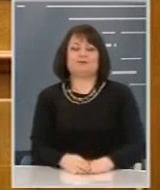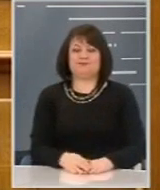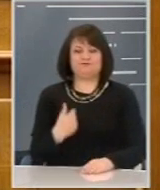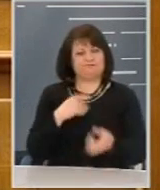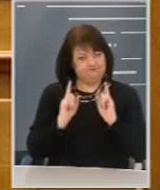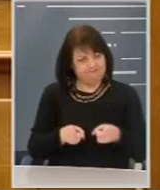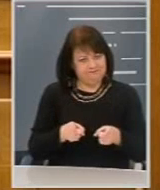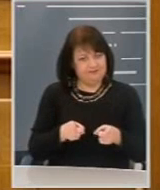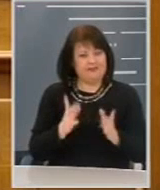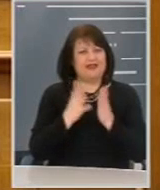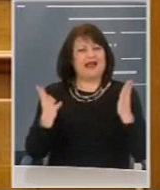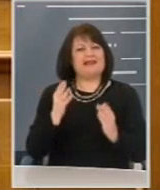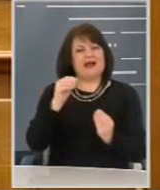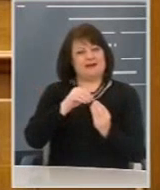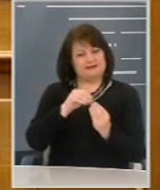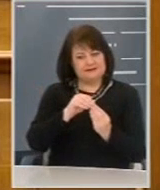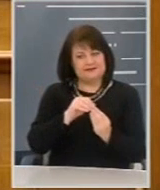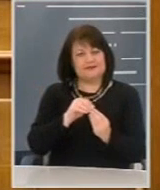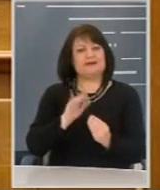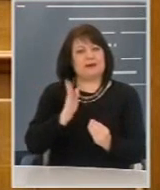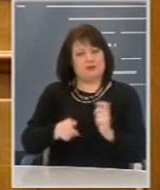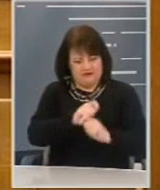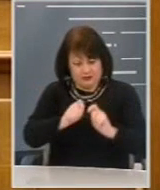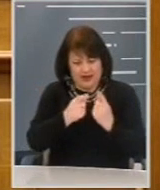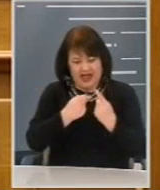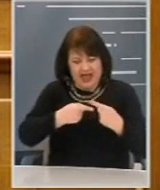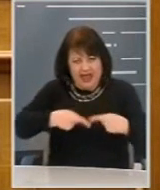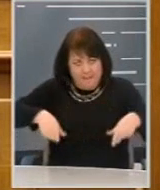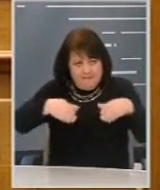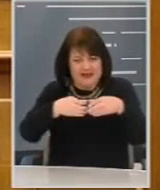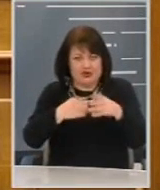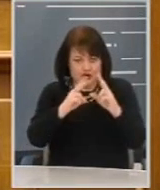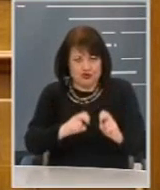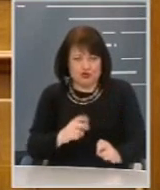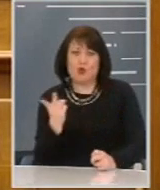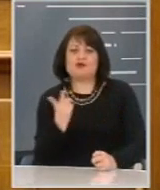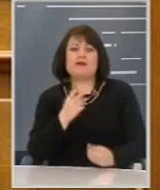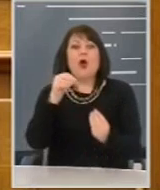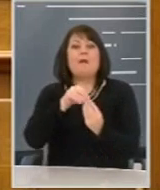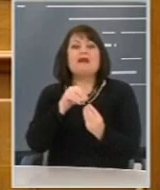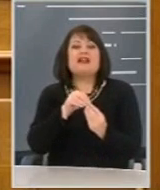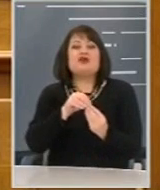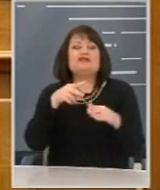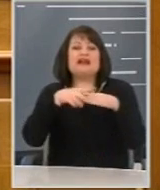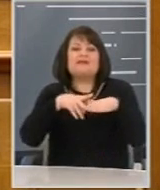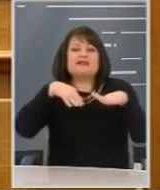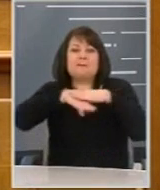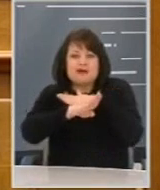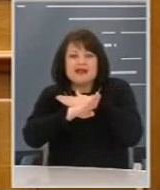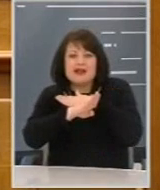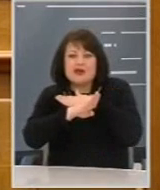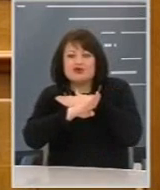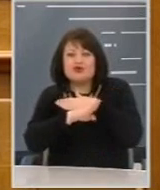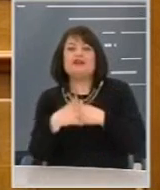την απόφαση για να μπορέσει να γίνει η Εξεταστική Επιτροπή. Στις 22 Τετάρτου η Τράπεζα Πειραιώς κατήγγειλε